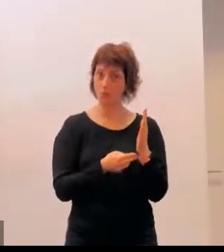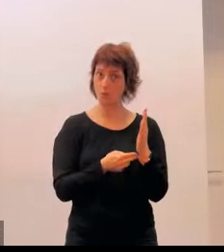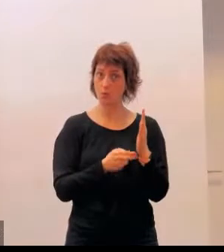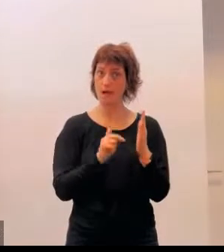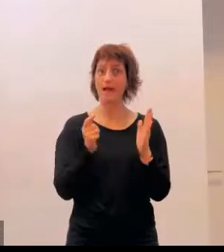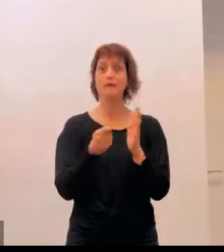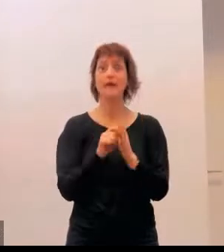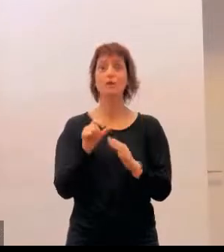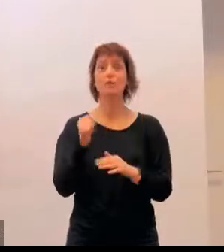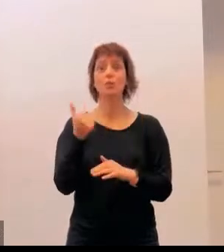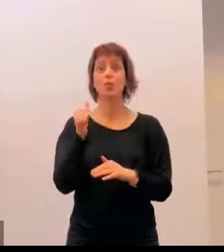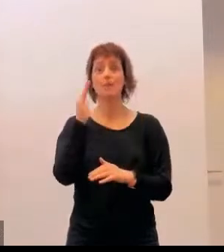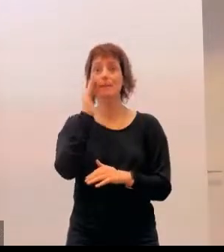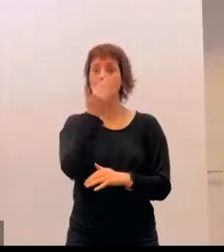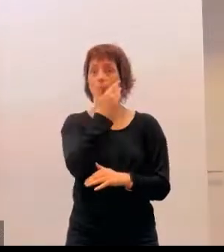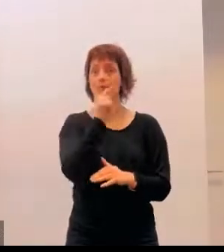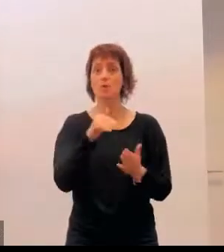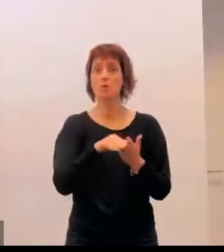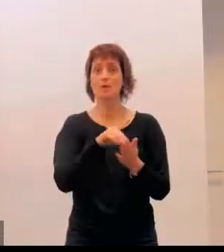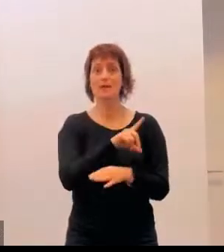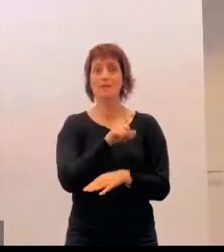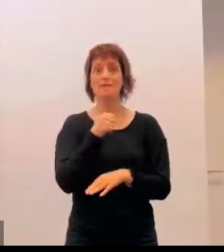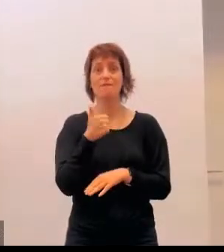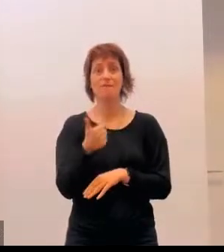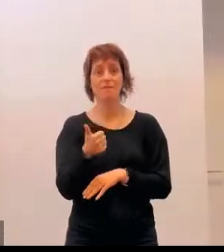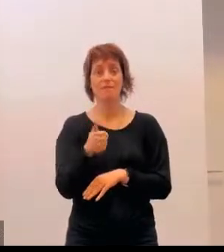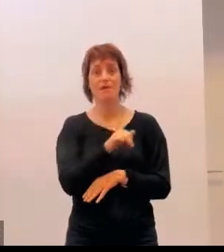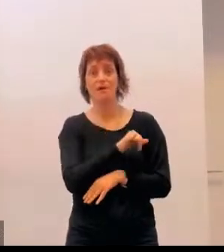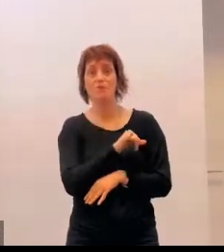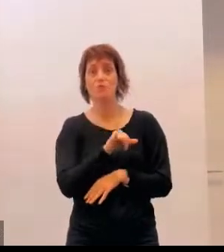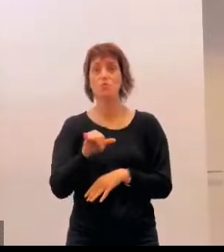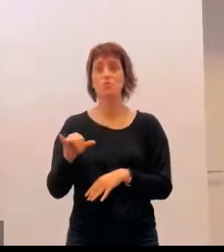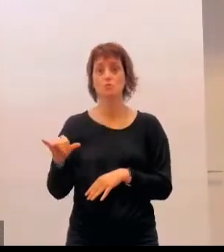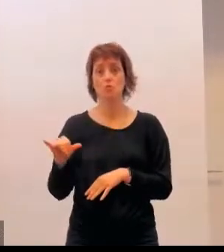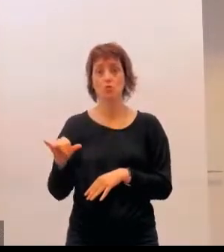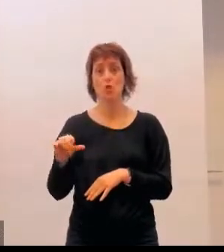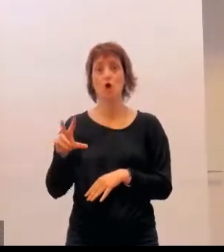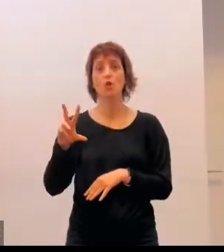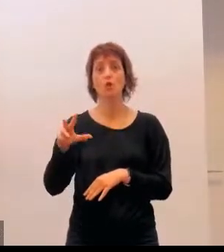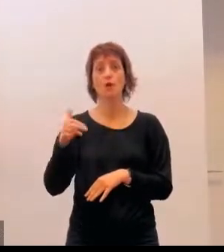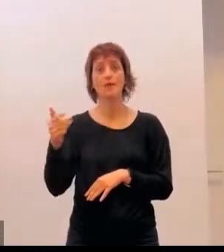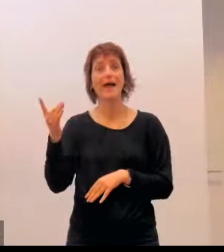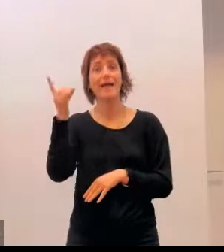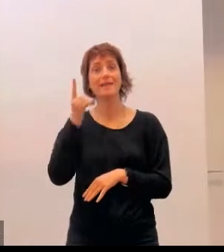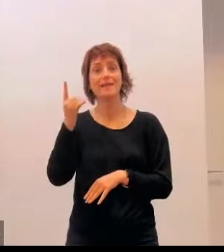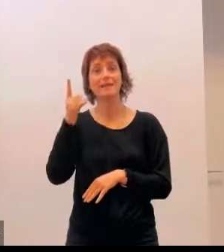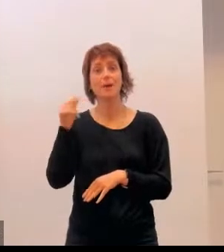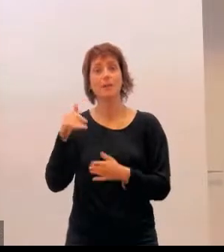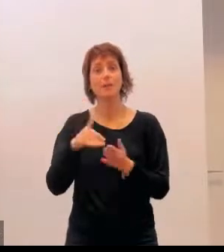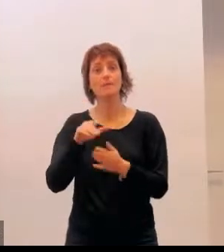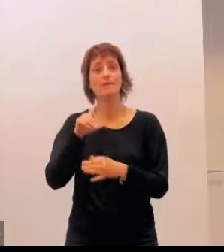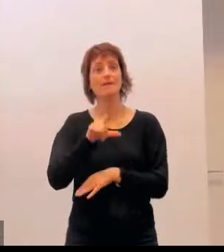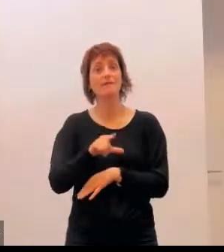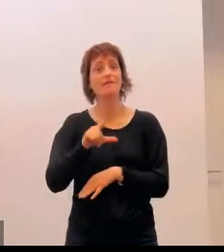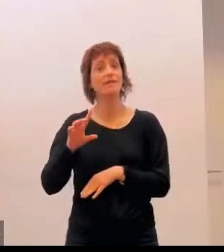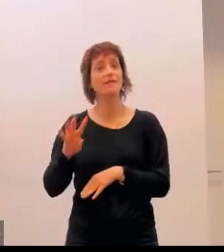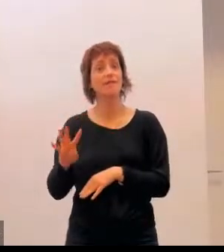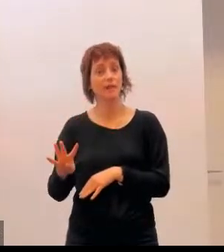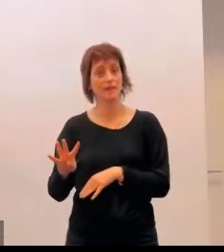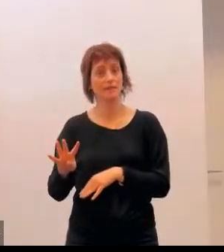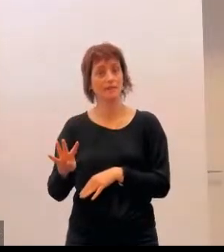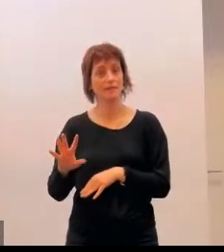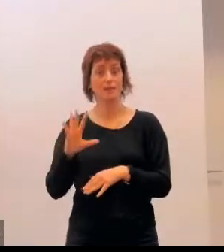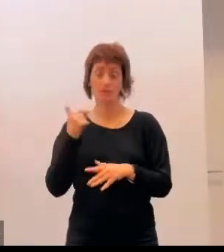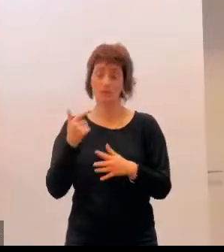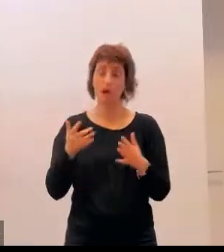au 1er janvier 2021 et jusqu'au 31 décembre 2024. Et donc, il